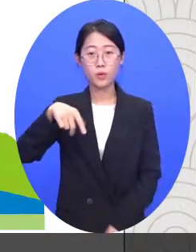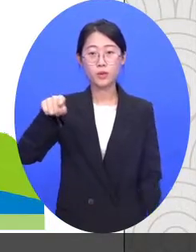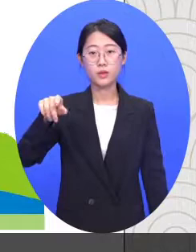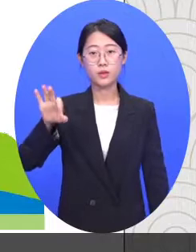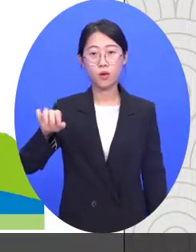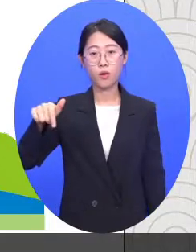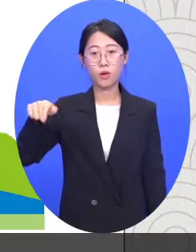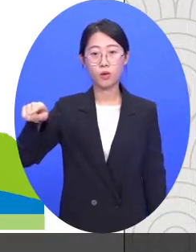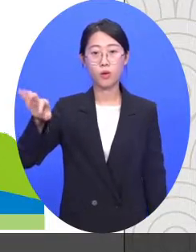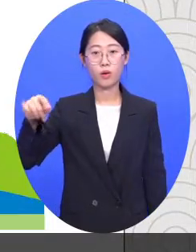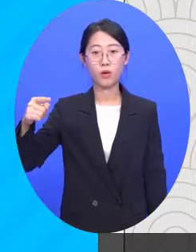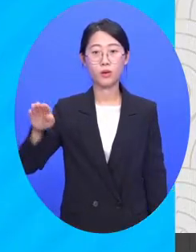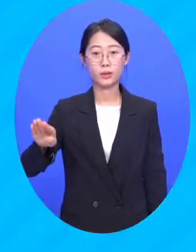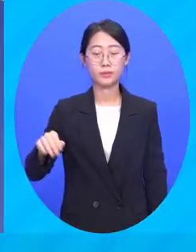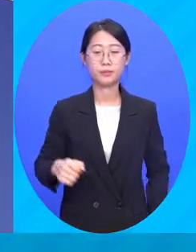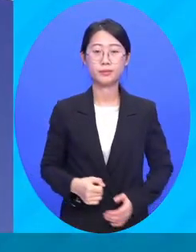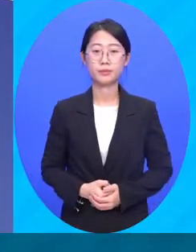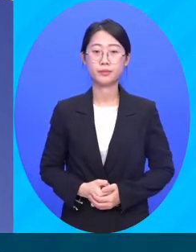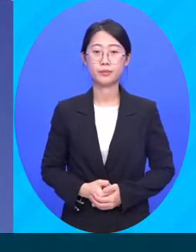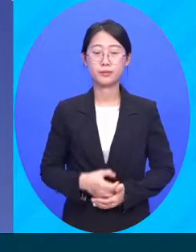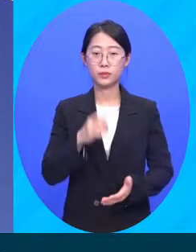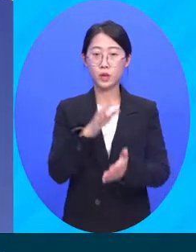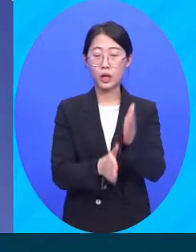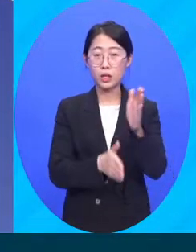근무지는 천안시 서북구 선거읍입니다.